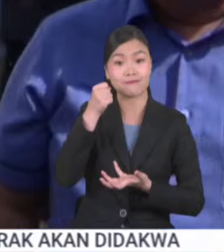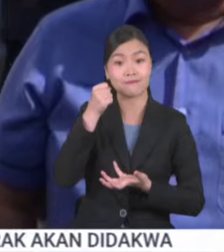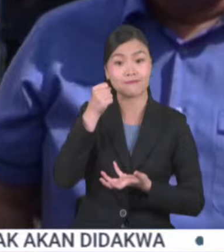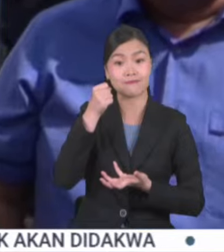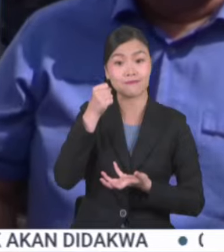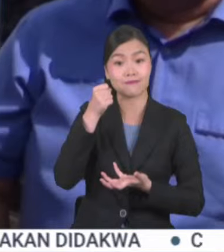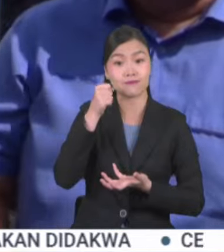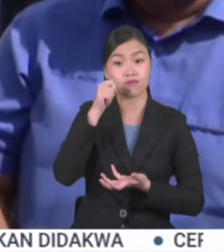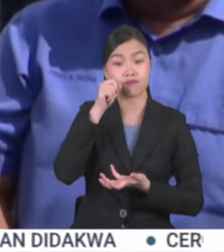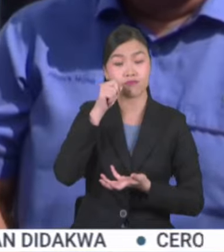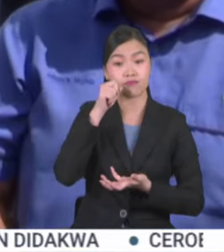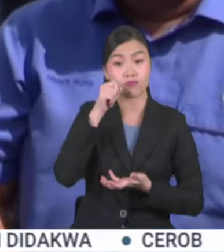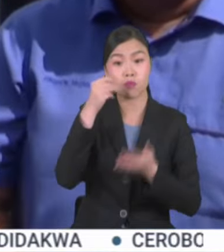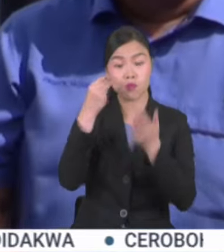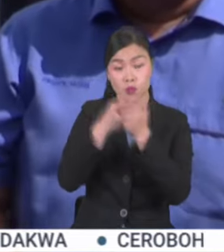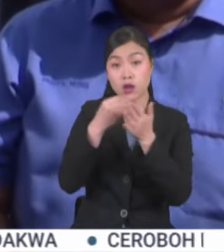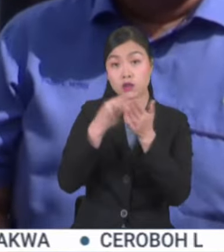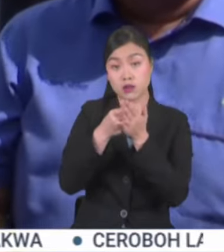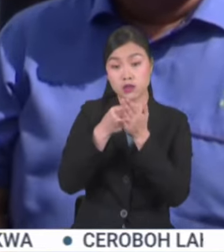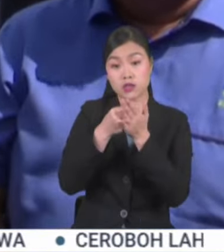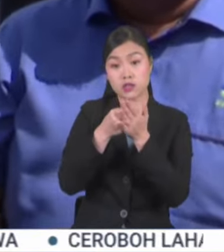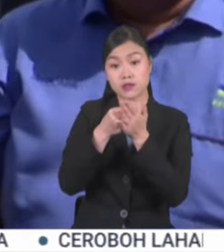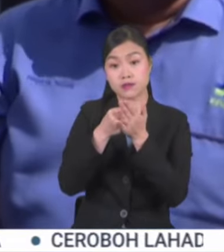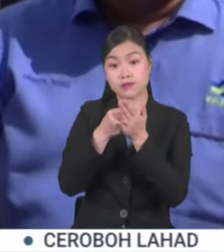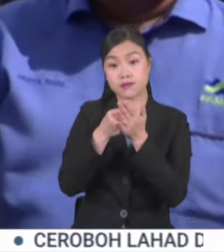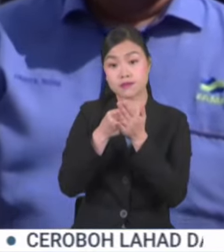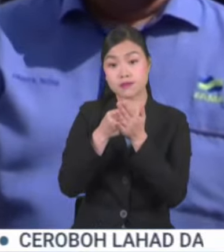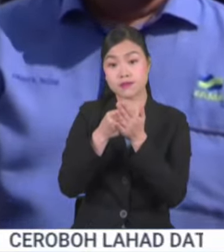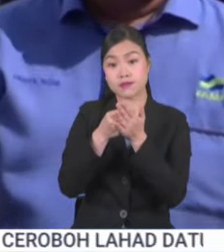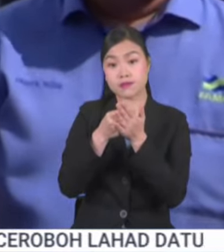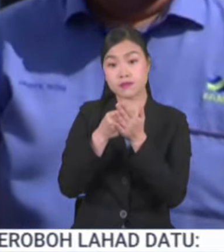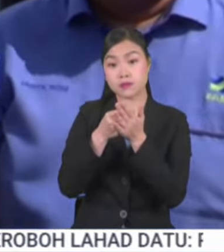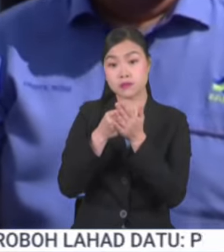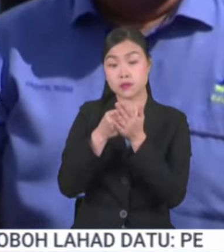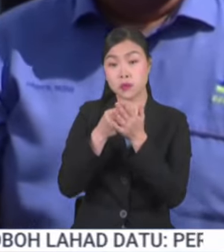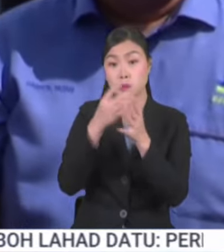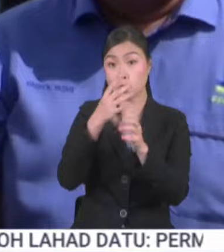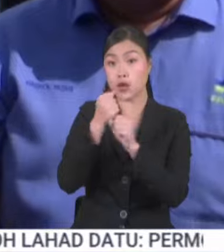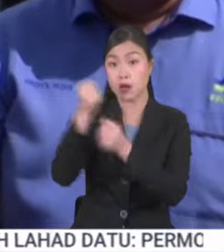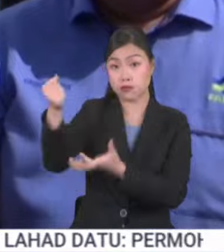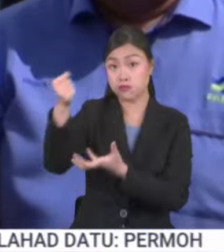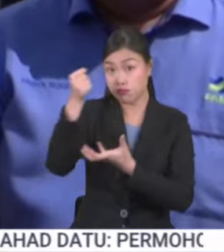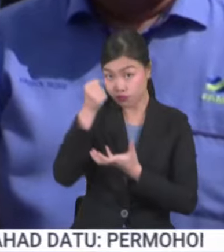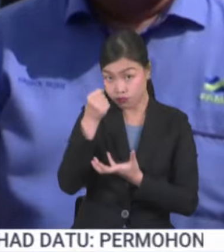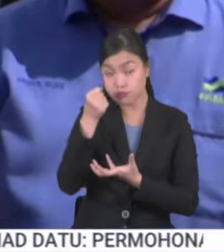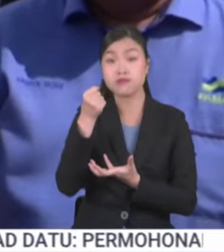satu amount yang mana kita dengan